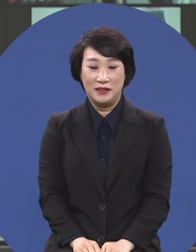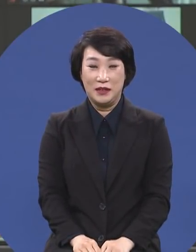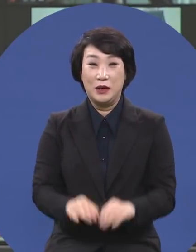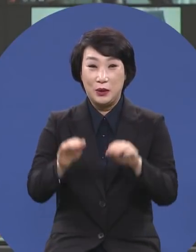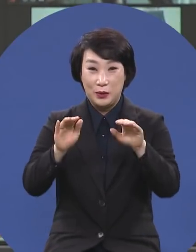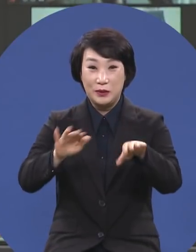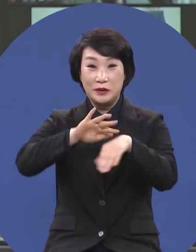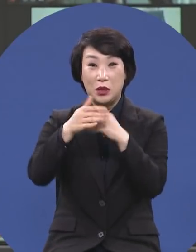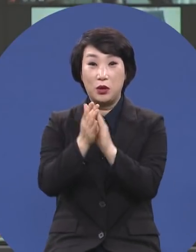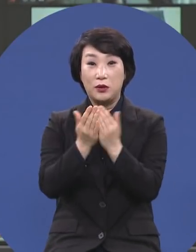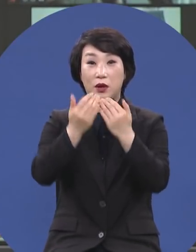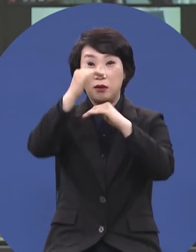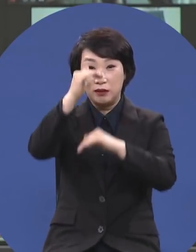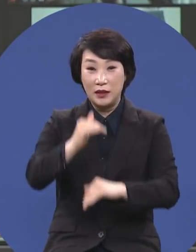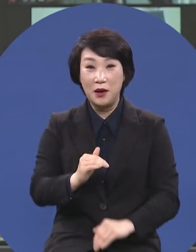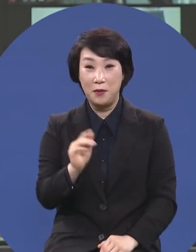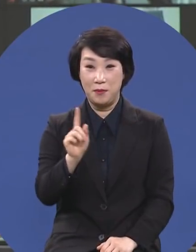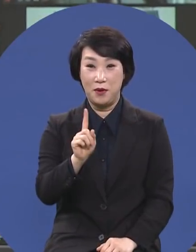본문은